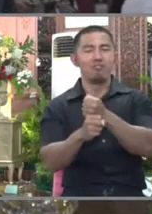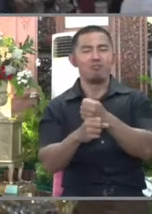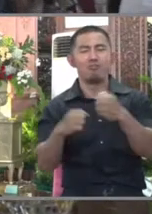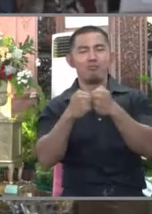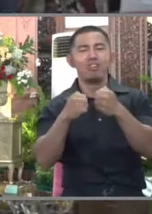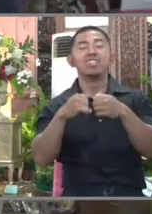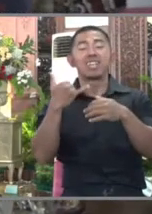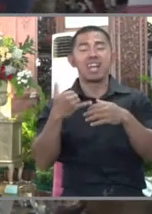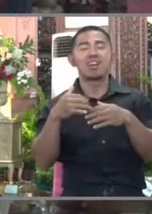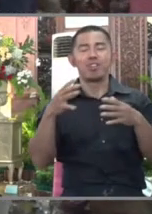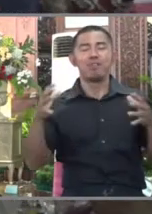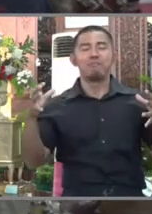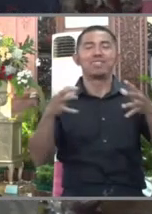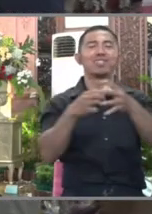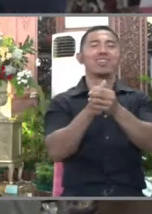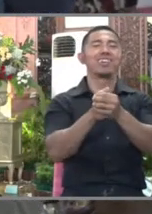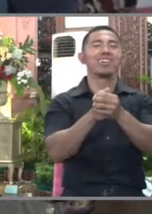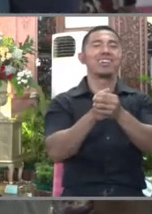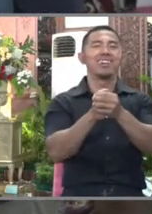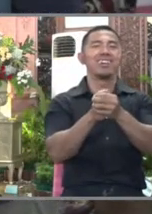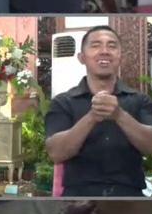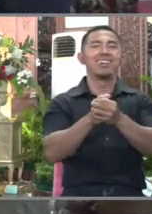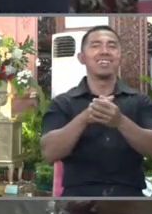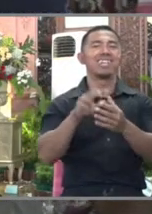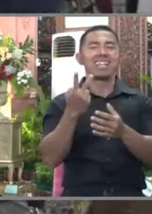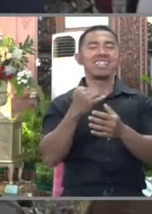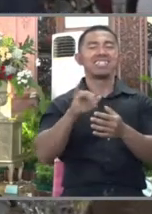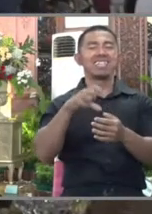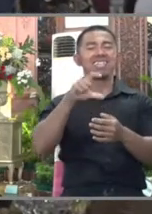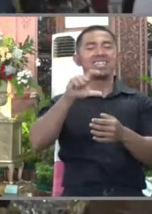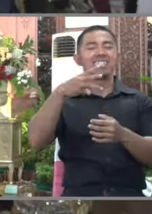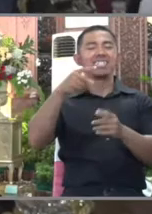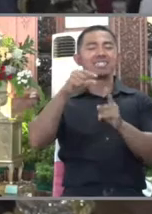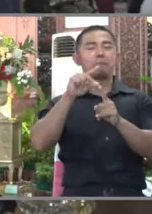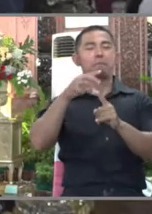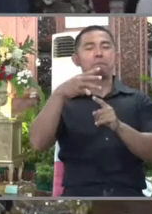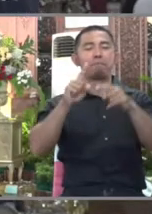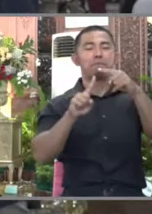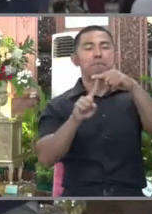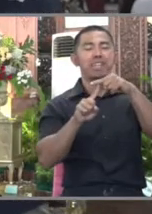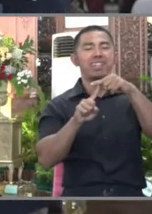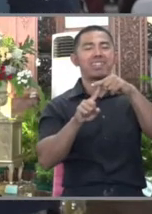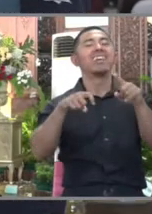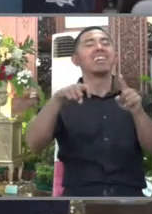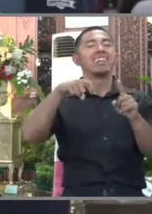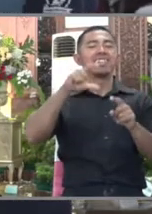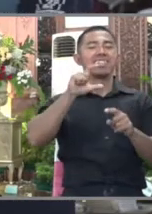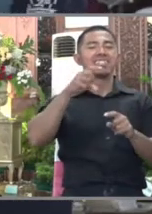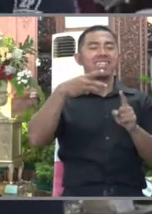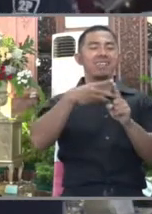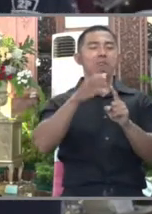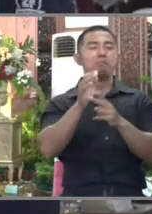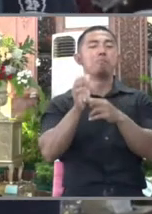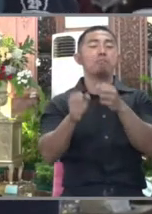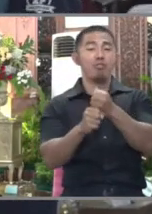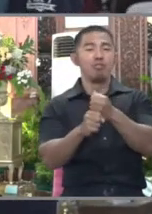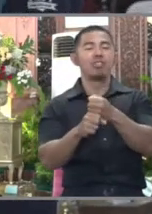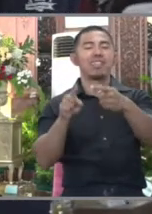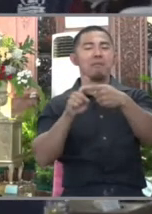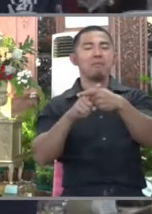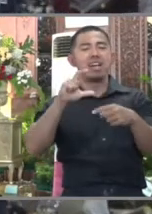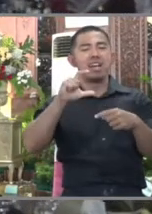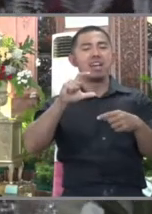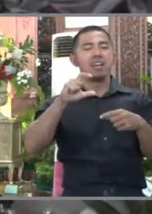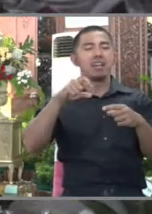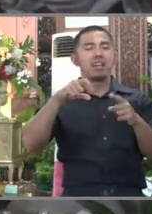sudah kompak menjadi cepret. Cebong karo kampret, nah, kamu enggak boleh. Maka caranya menyampaikan gitu. Terus ini mau